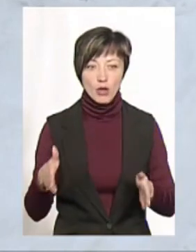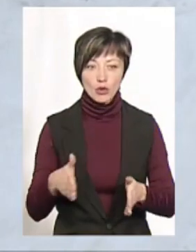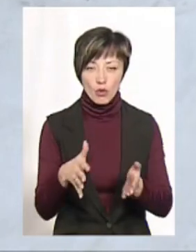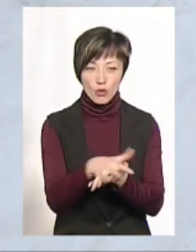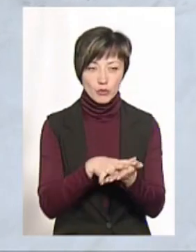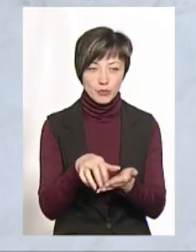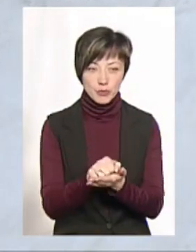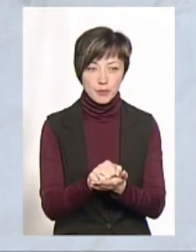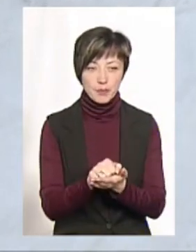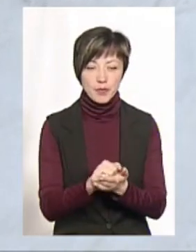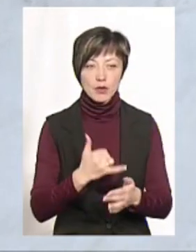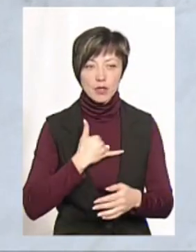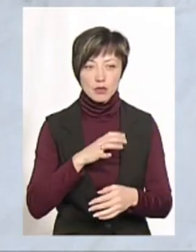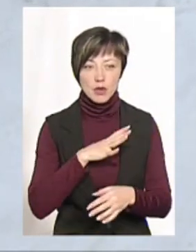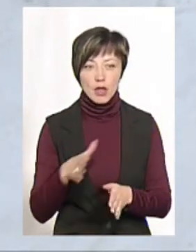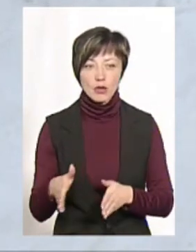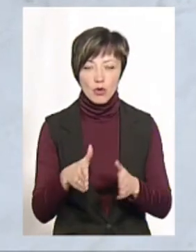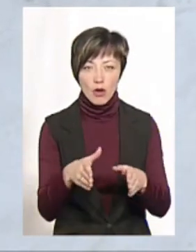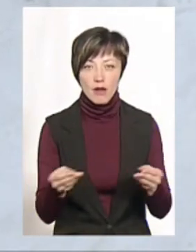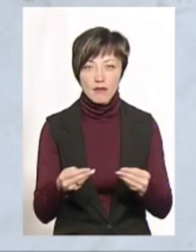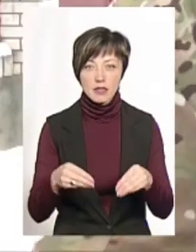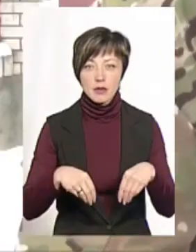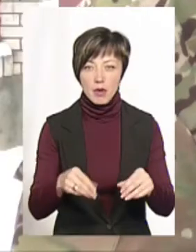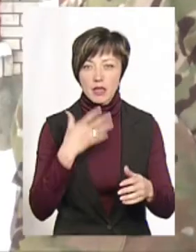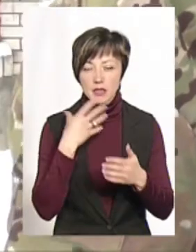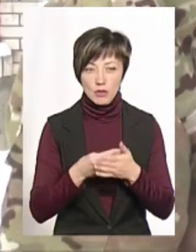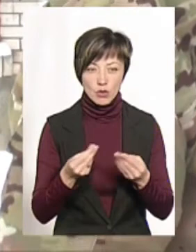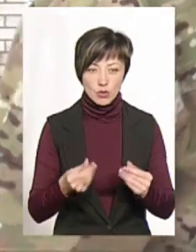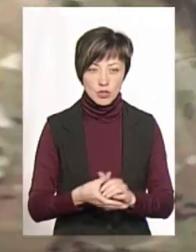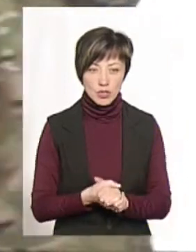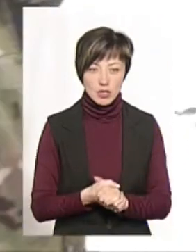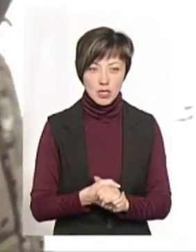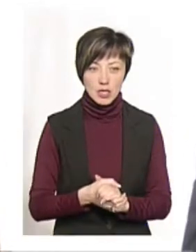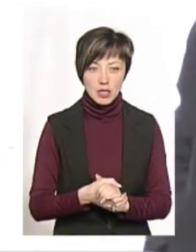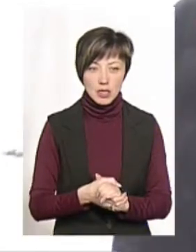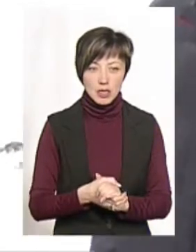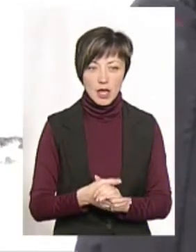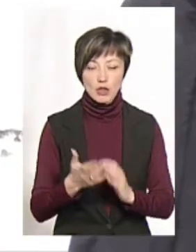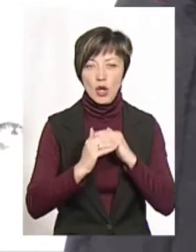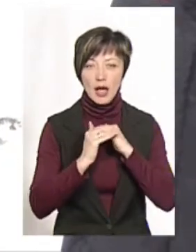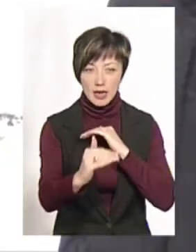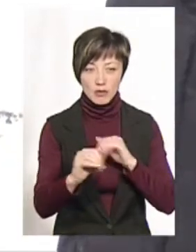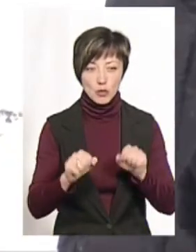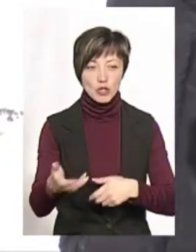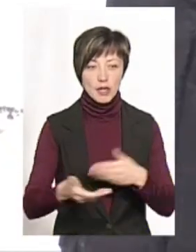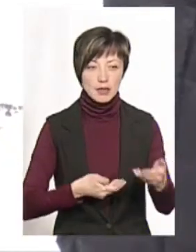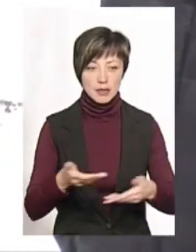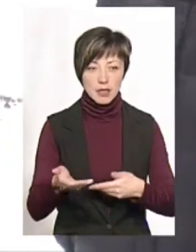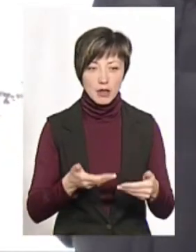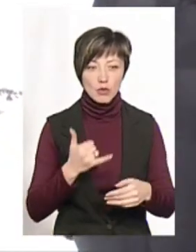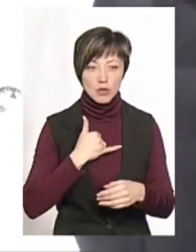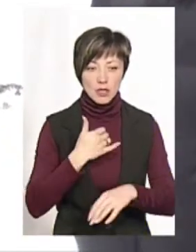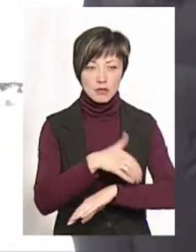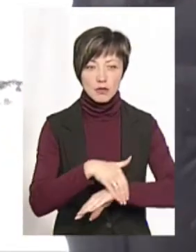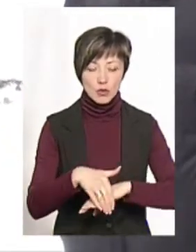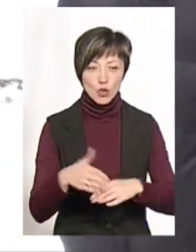всю розруйнували, у нас була дорога, ми висипали за свої кошти. Ще де рівна місцевість, то ще ладно, можна йти. Але у нас